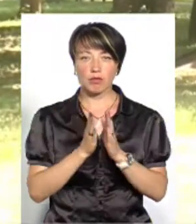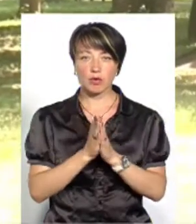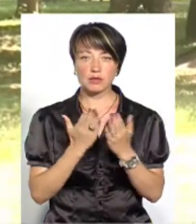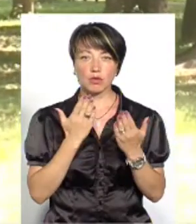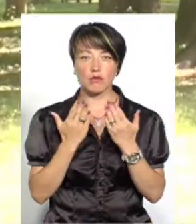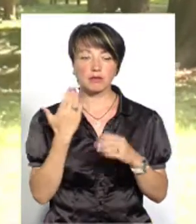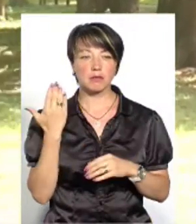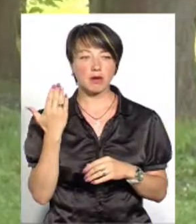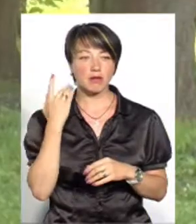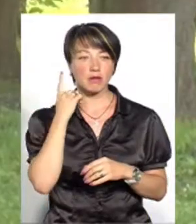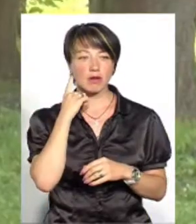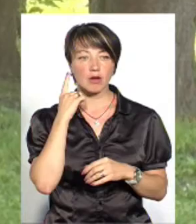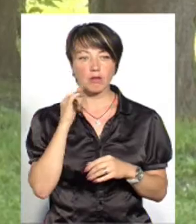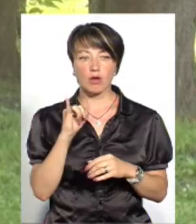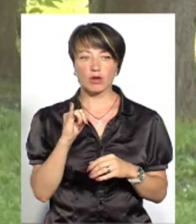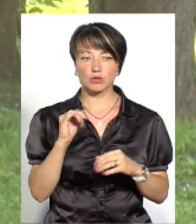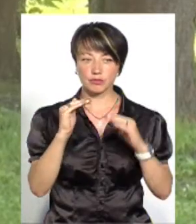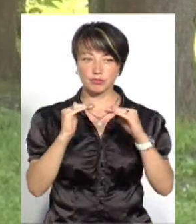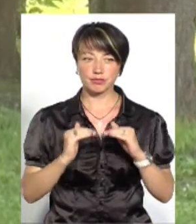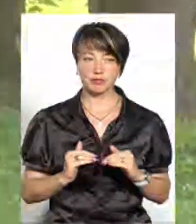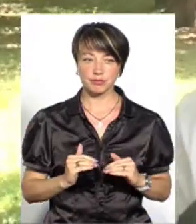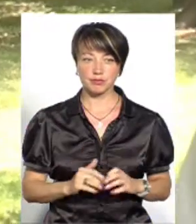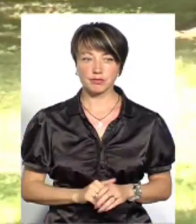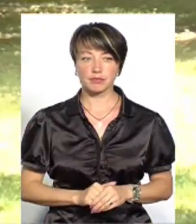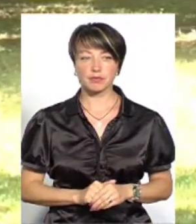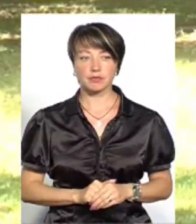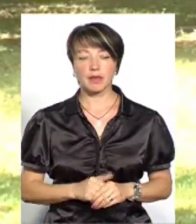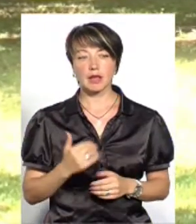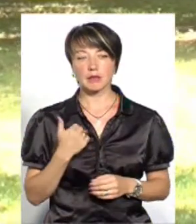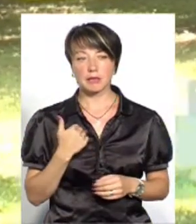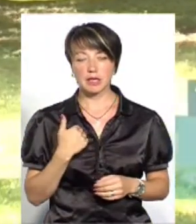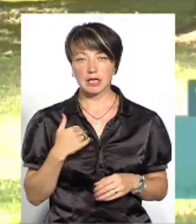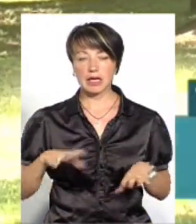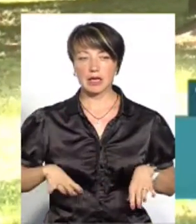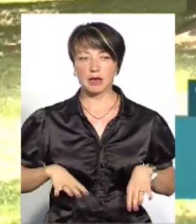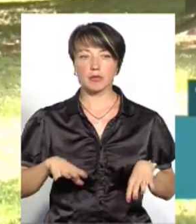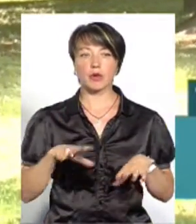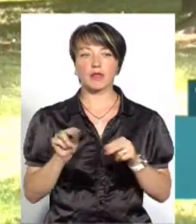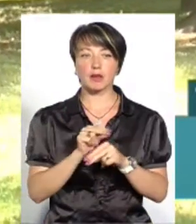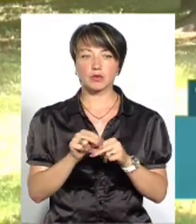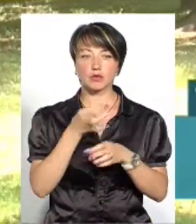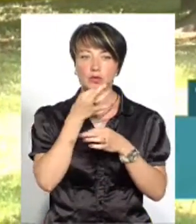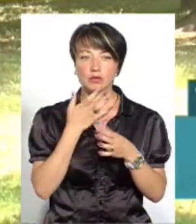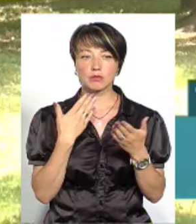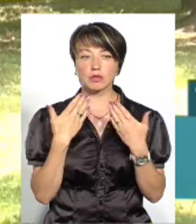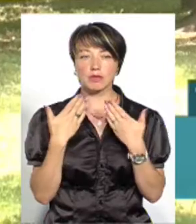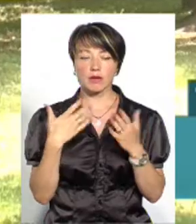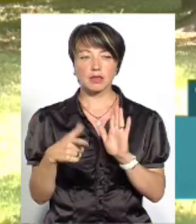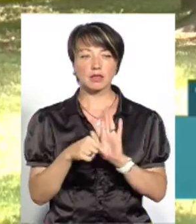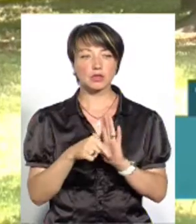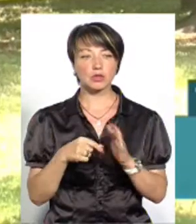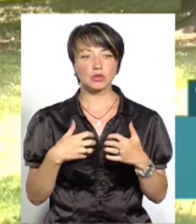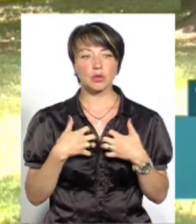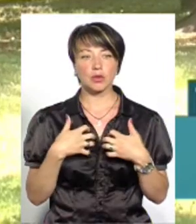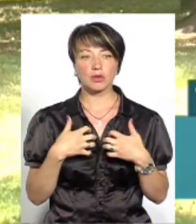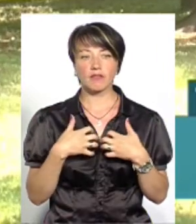від нього. Каже, від контузії погано чує правим вухом. Мені іпотерапія дуже сподобалася, бо спілкування з конями – це